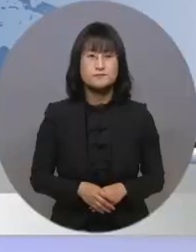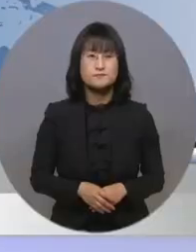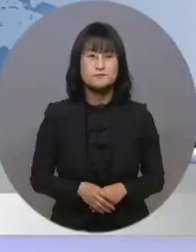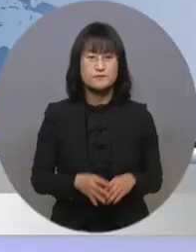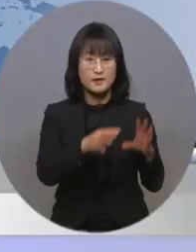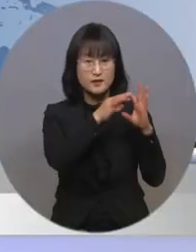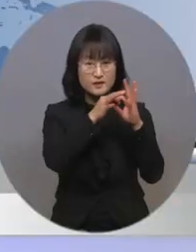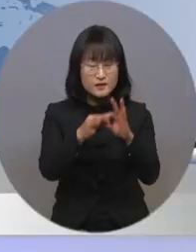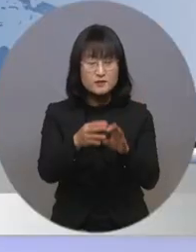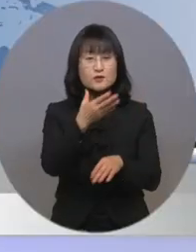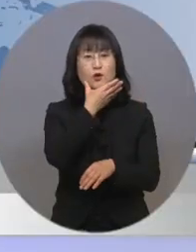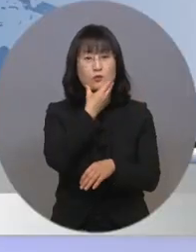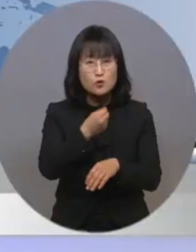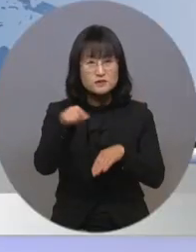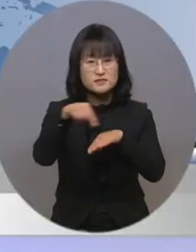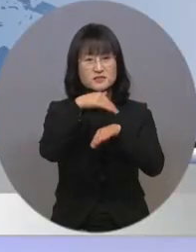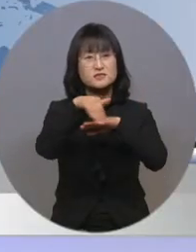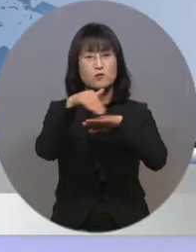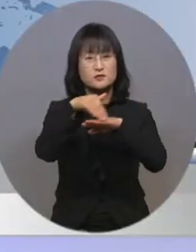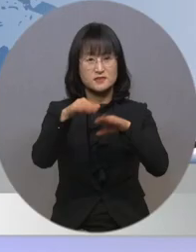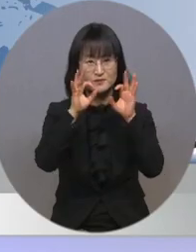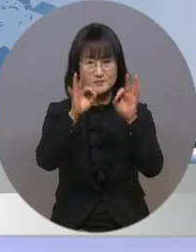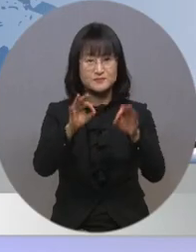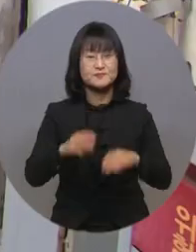이어서 복지계 정책 소식 만나보겠습니다.